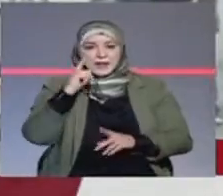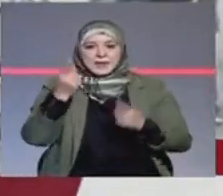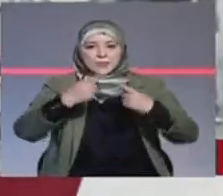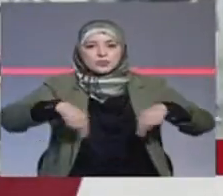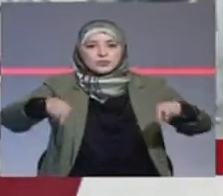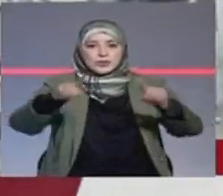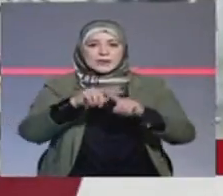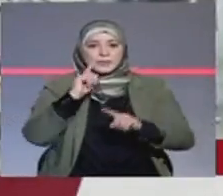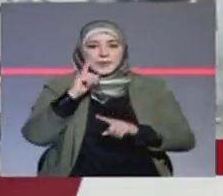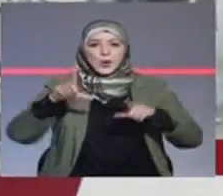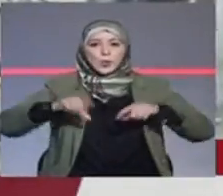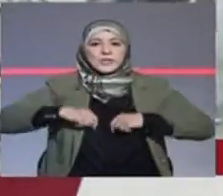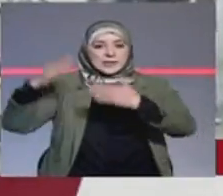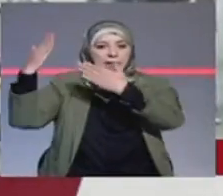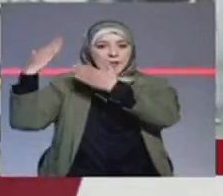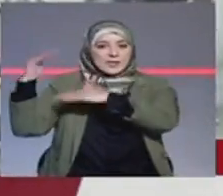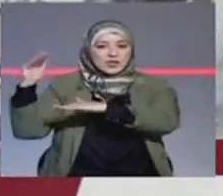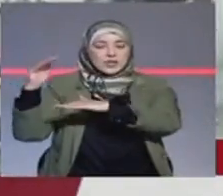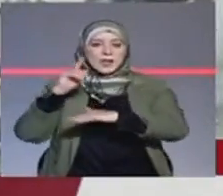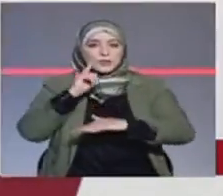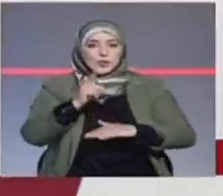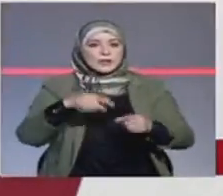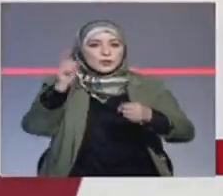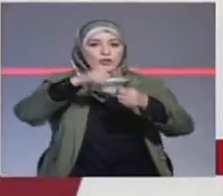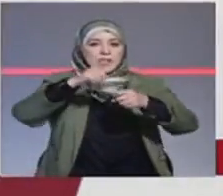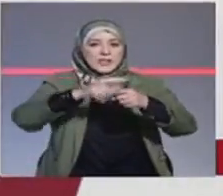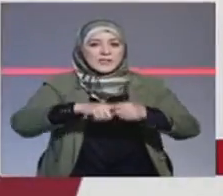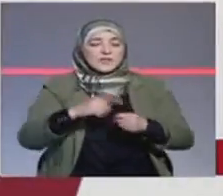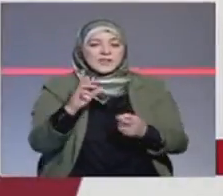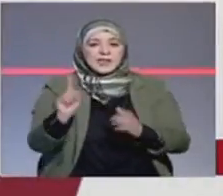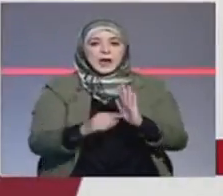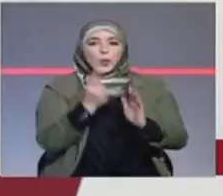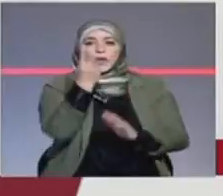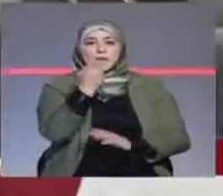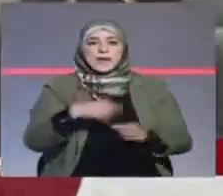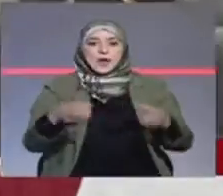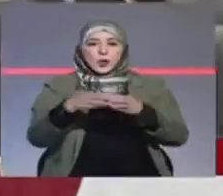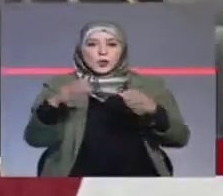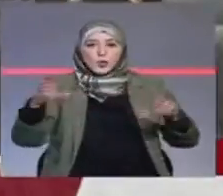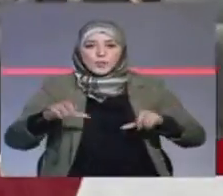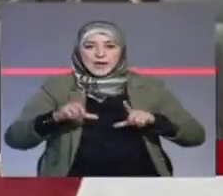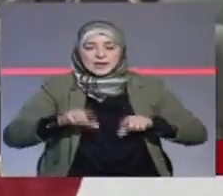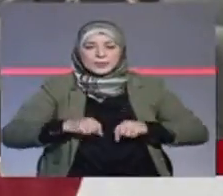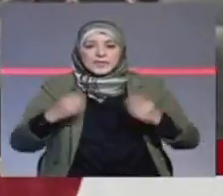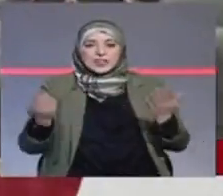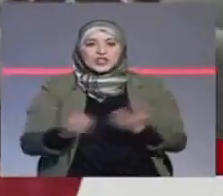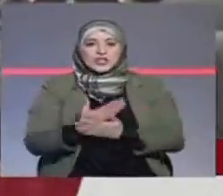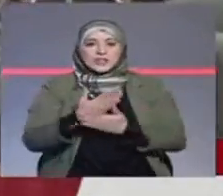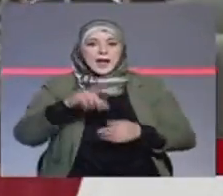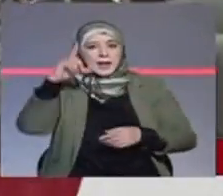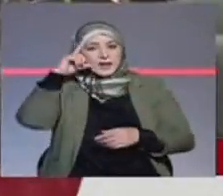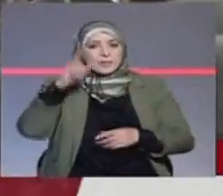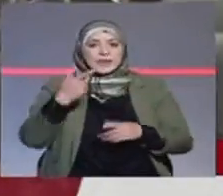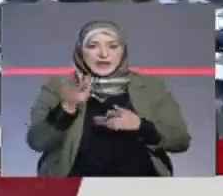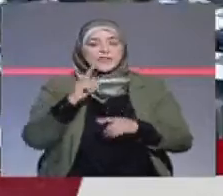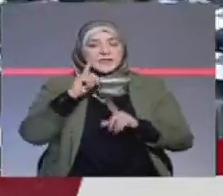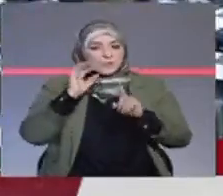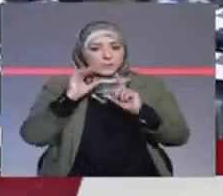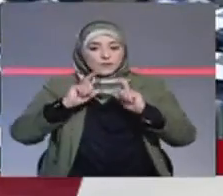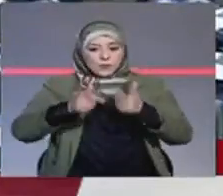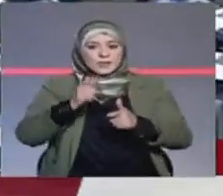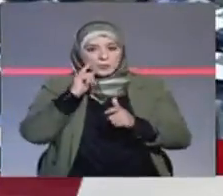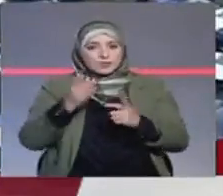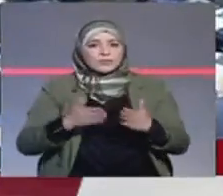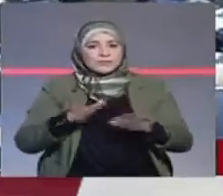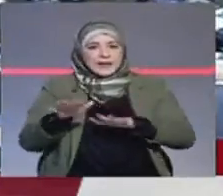على مستوى وزراء الخارجية والذي تشارك فيه لأول مرة الحكومة الانتقالية الليبية في مسعى لتوفير